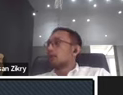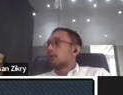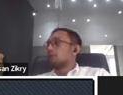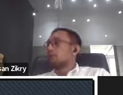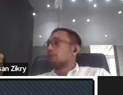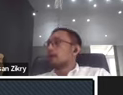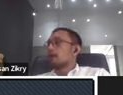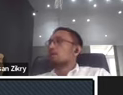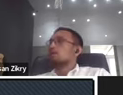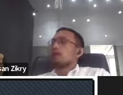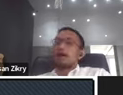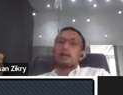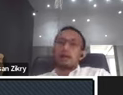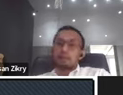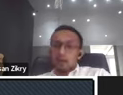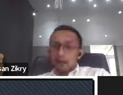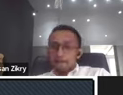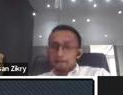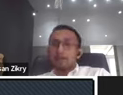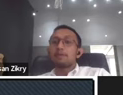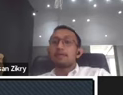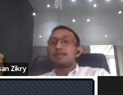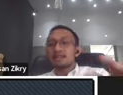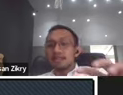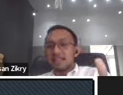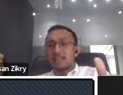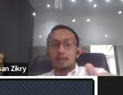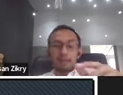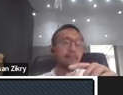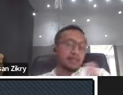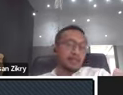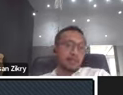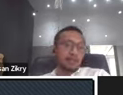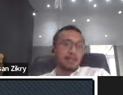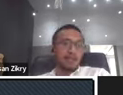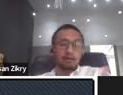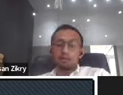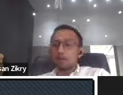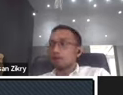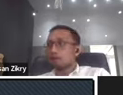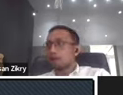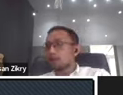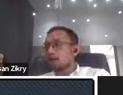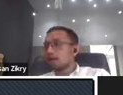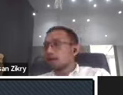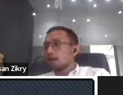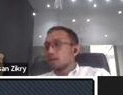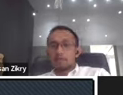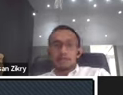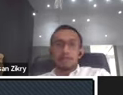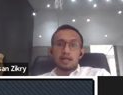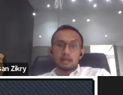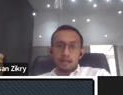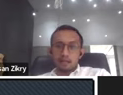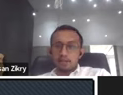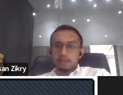Undang-Undang Polri sebelumnya atau sudah ada dalam KUHAP. Tapi di-adjust sedikit, yang mana adjustment sedikit itu punya konsekuensi yang